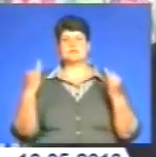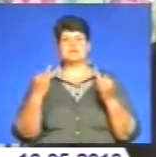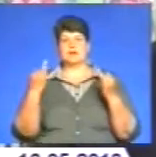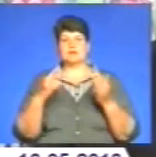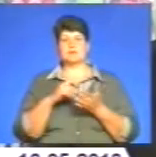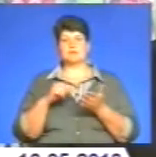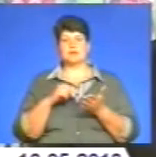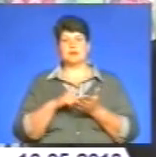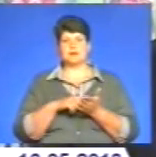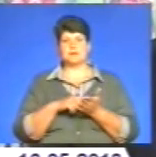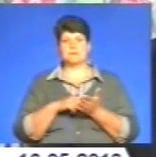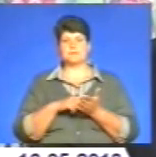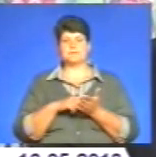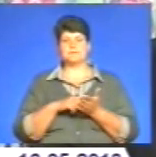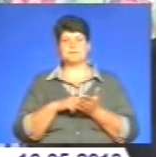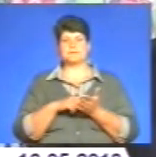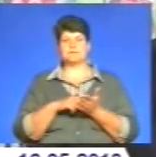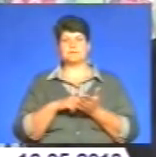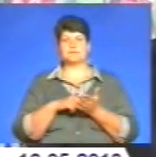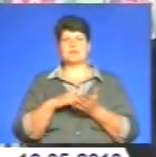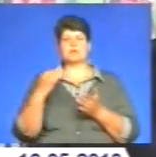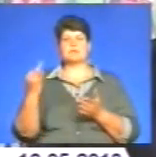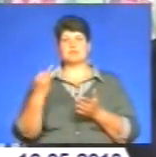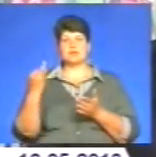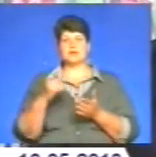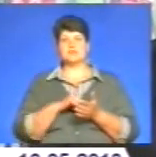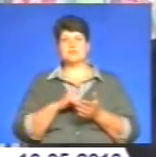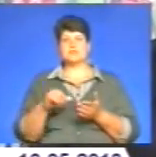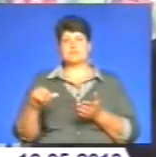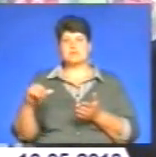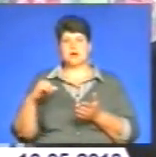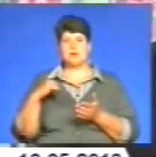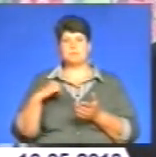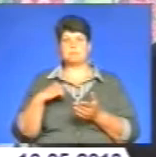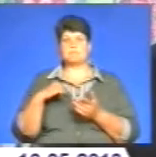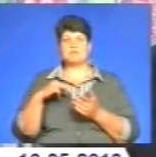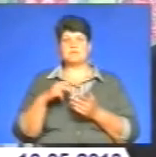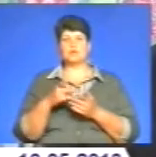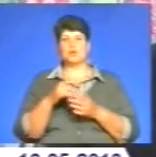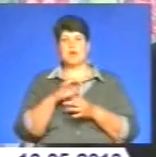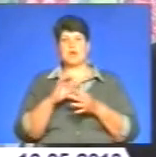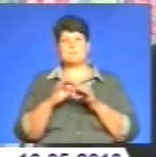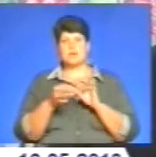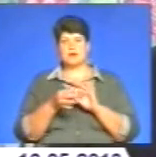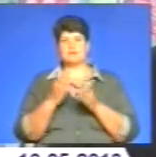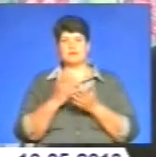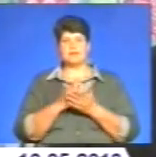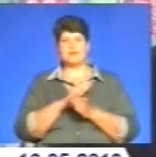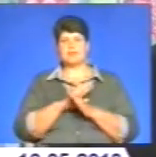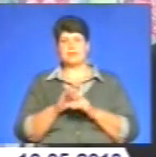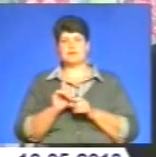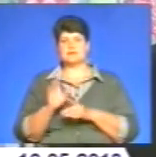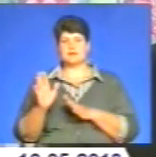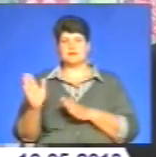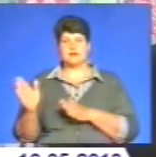питання цікаві сама сам підхід олімпіади є нестандартним Як ви могли